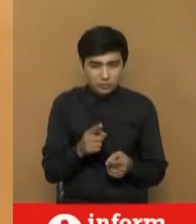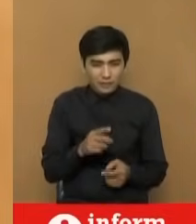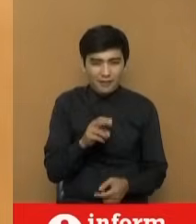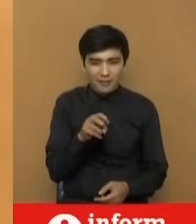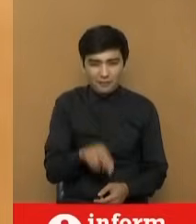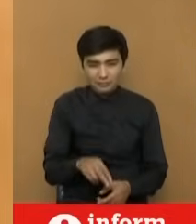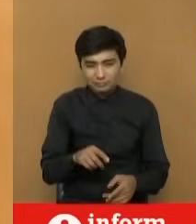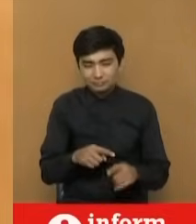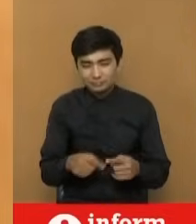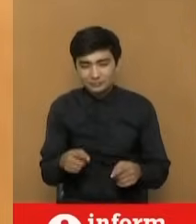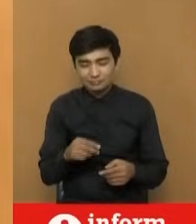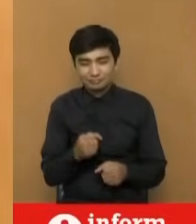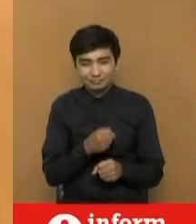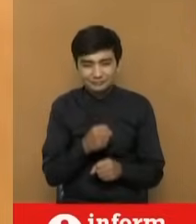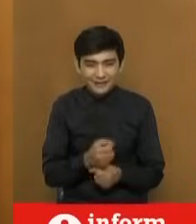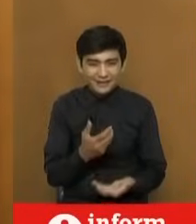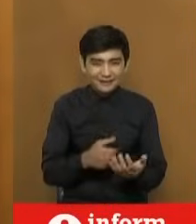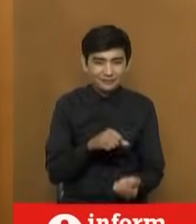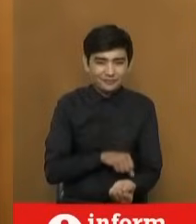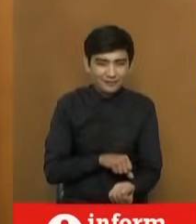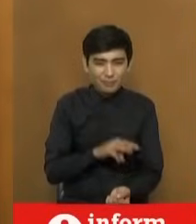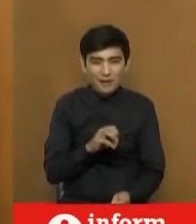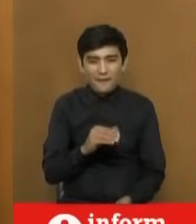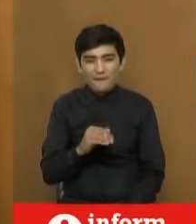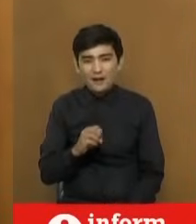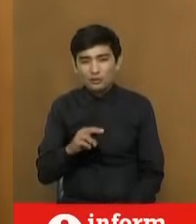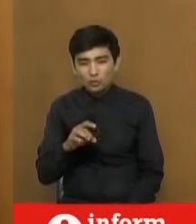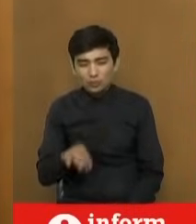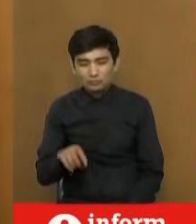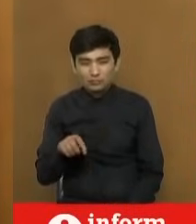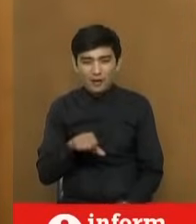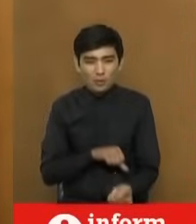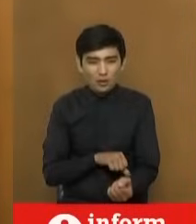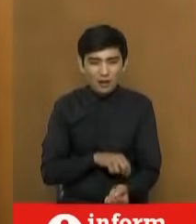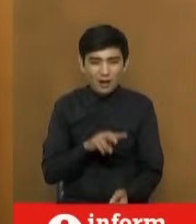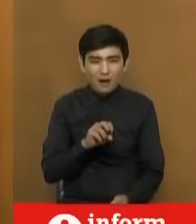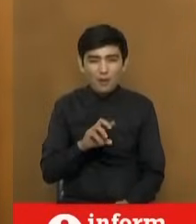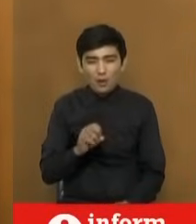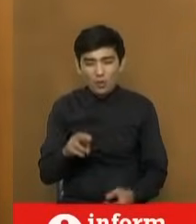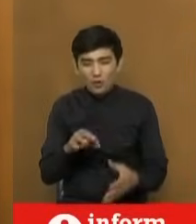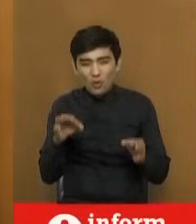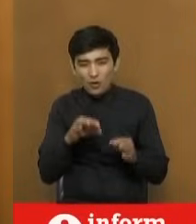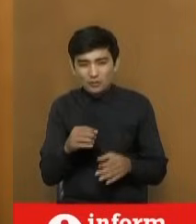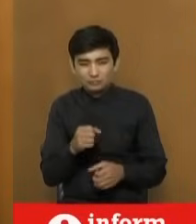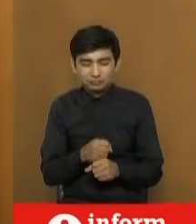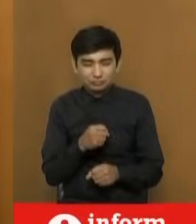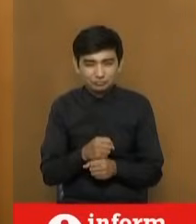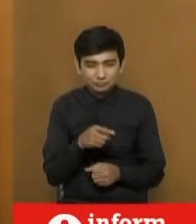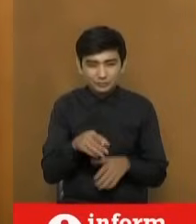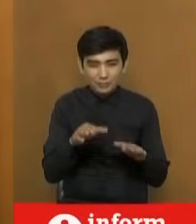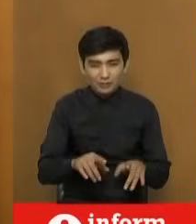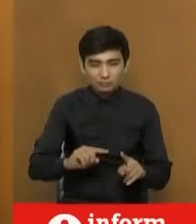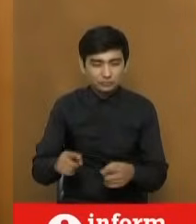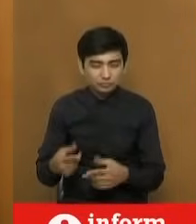по производству и распространению мефедрона. Установлена нарколаборатория, где изъято более 1 тонны кислоты, предназначенной для